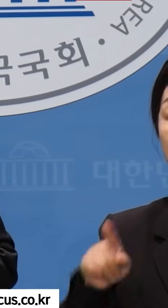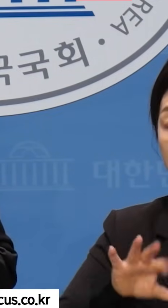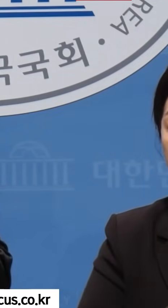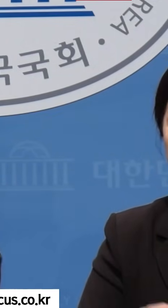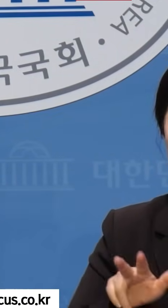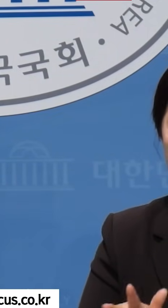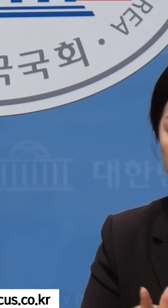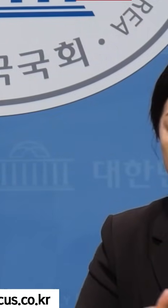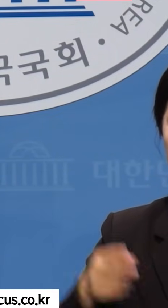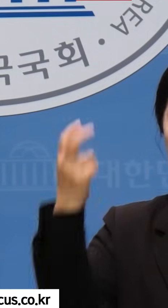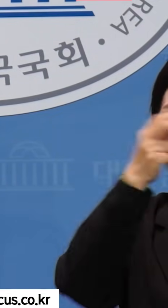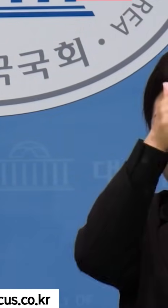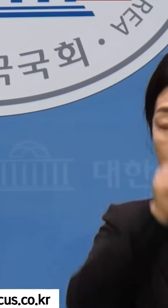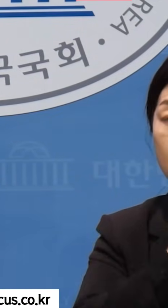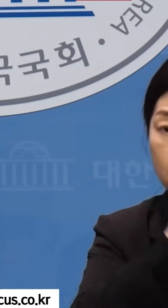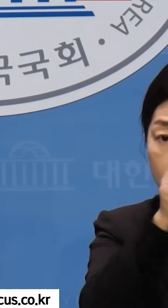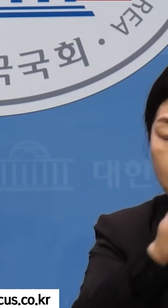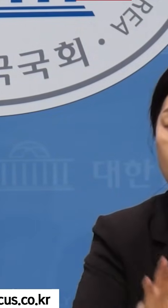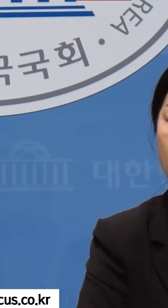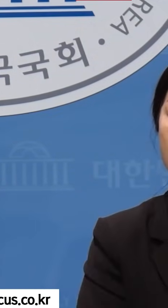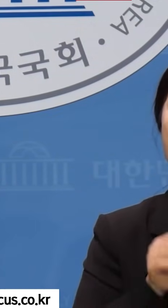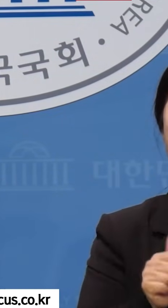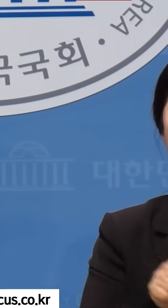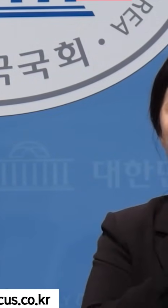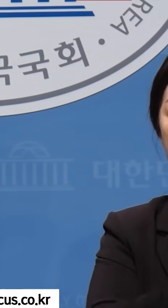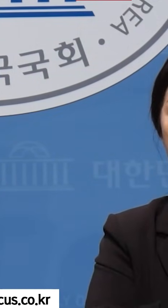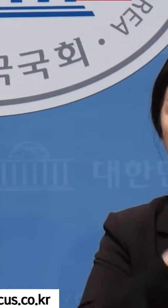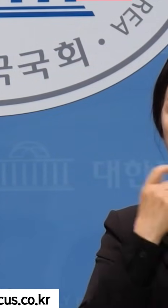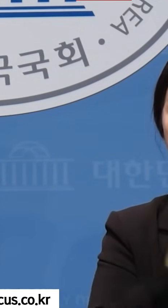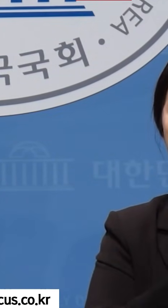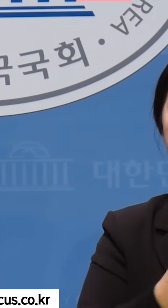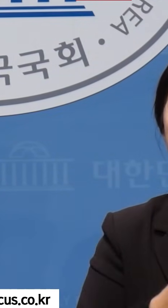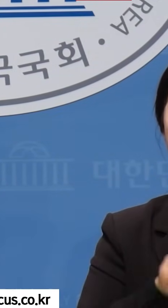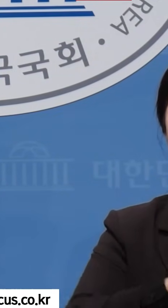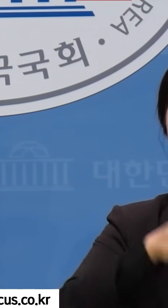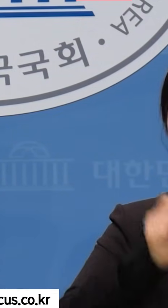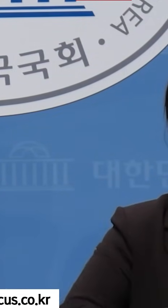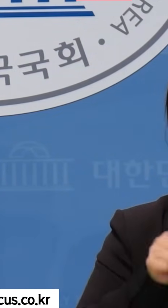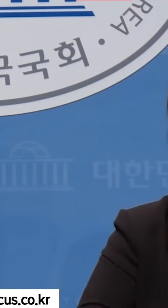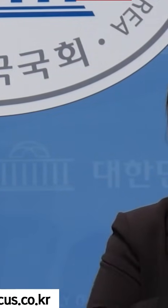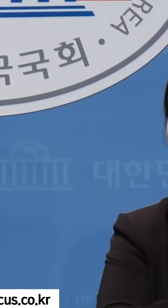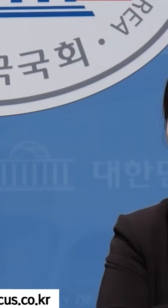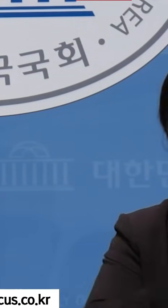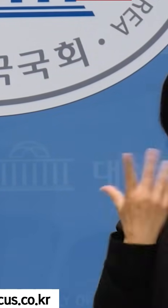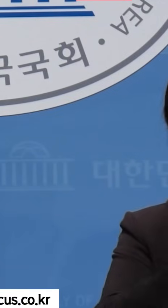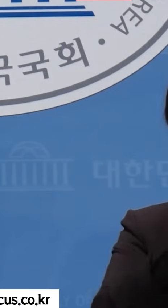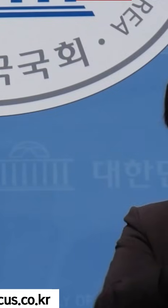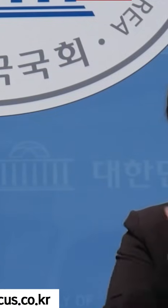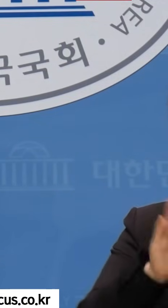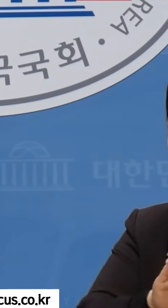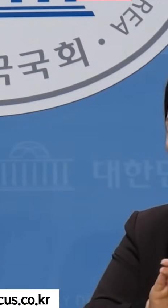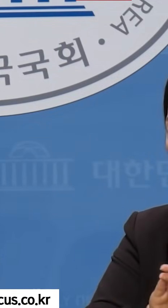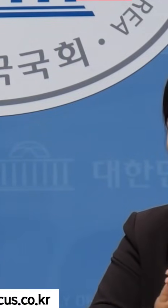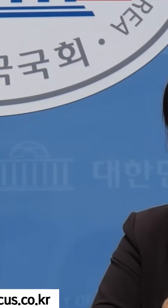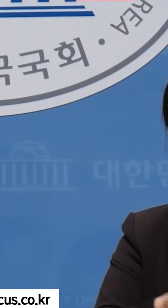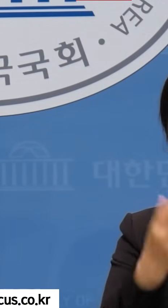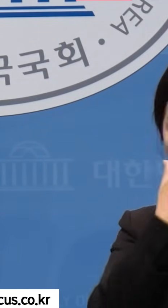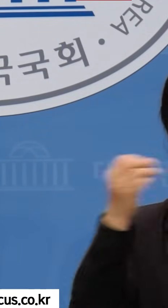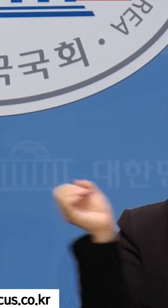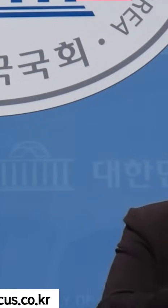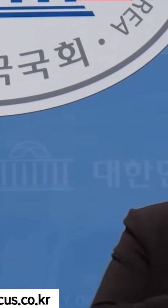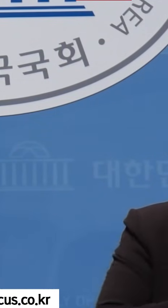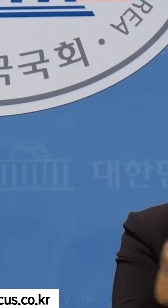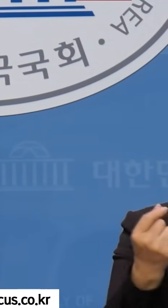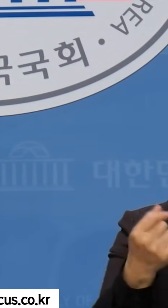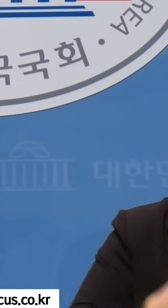이번 기소는 법원의 민사 책임에 대한 판결을 전적으로 뒤집고 무시하는 처사다라고 이렇게